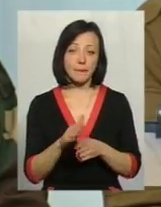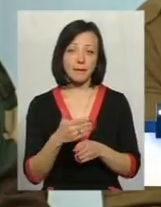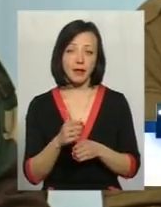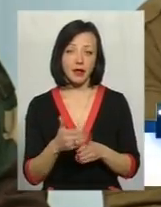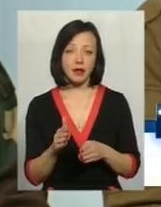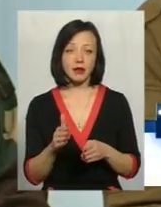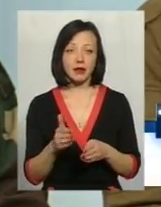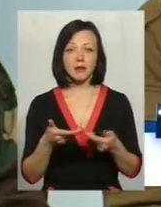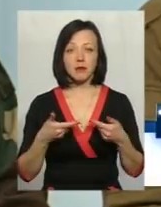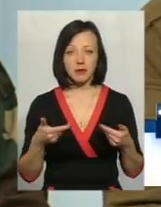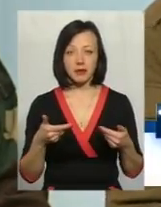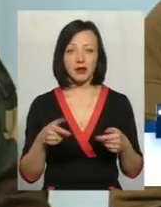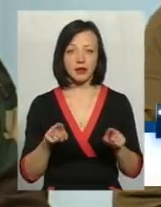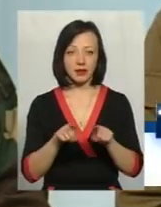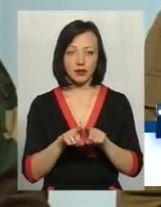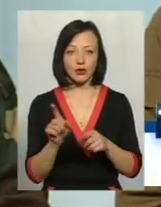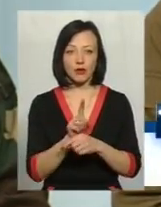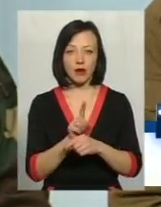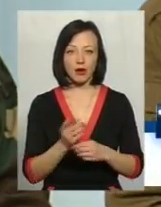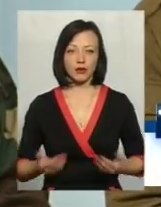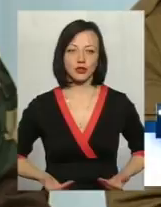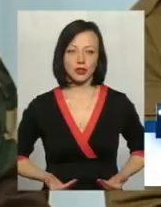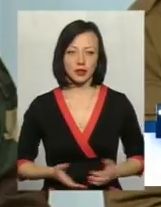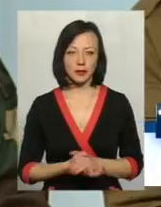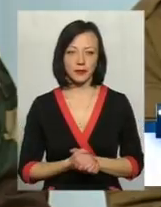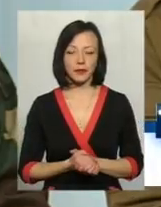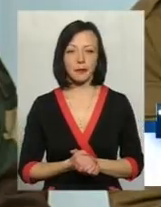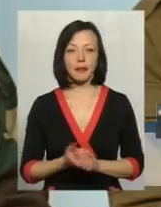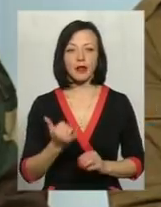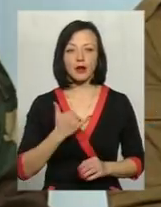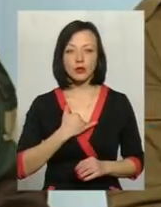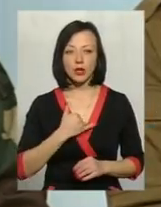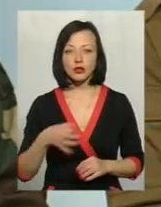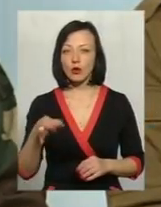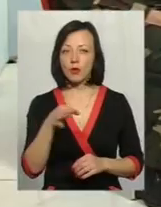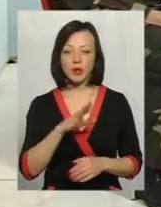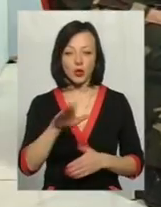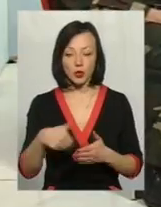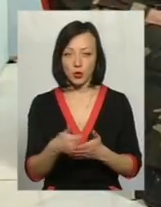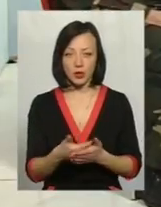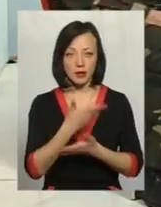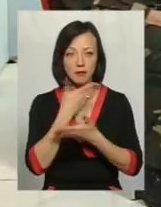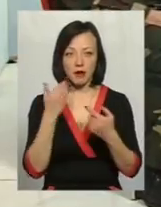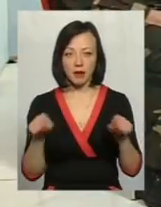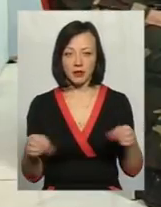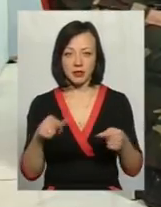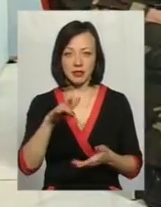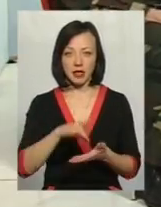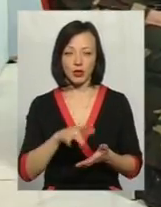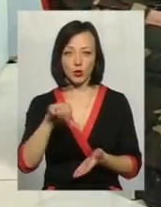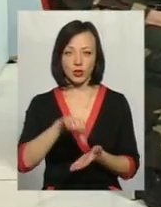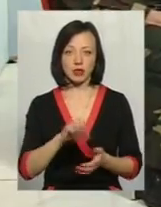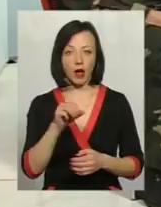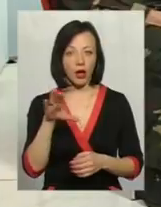і ми доходили до нормального життя. В нашій області до сих пір не створений реабілітаційний центр для учасників АТО.